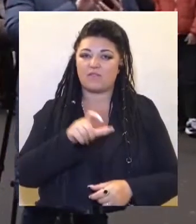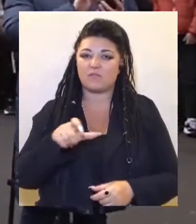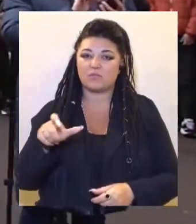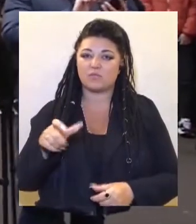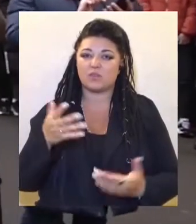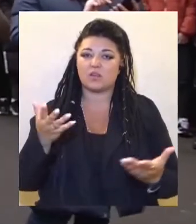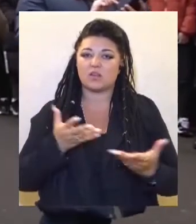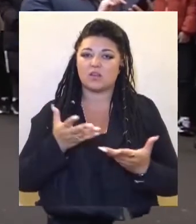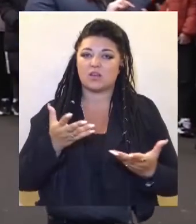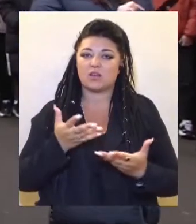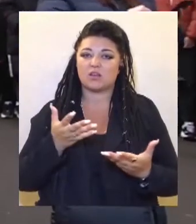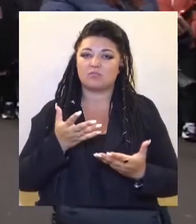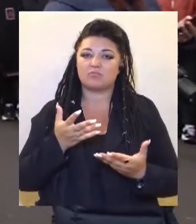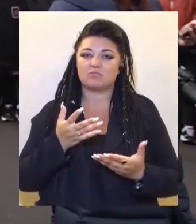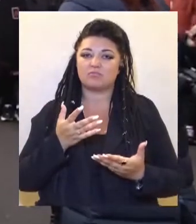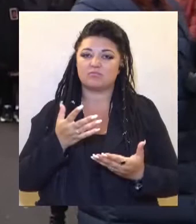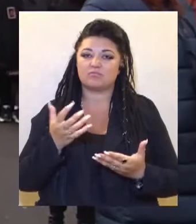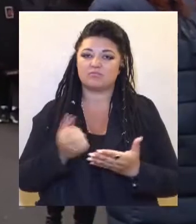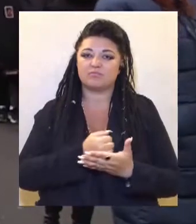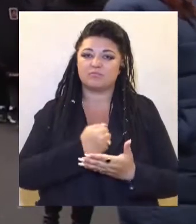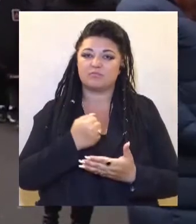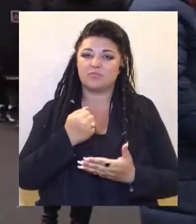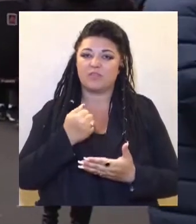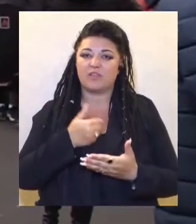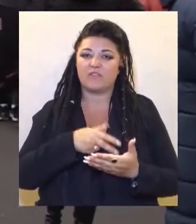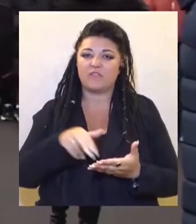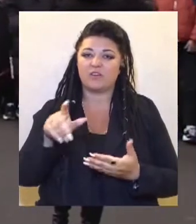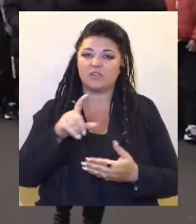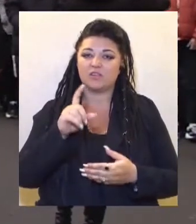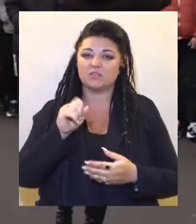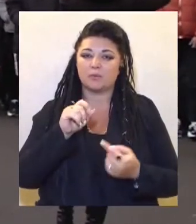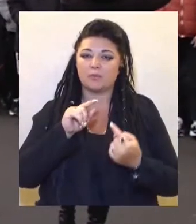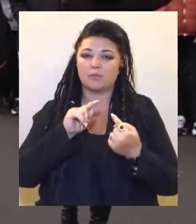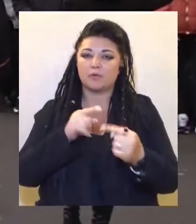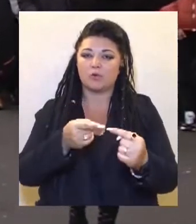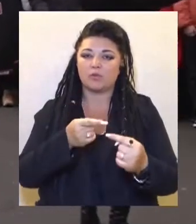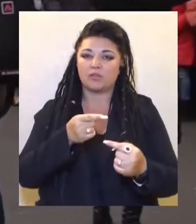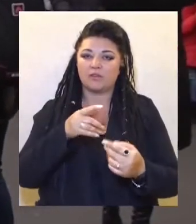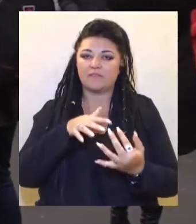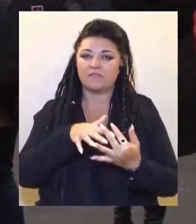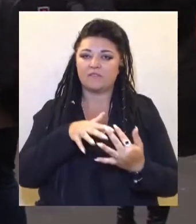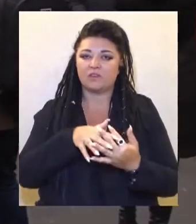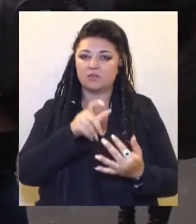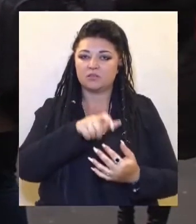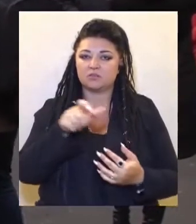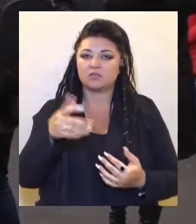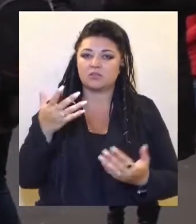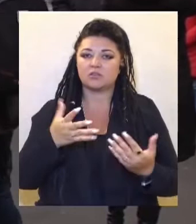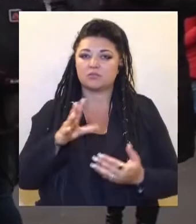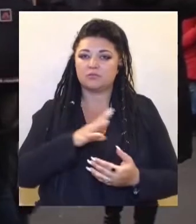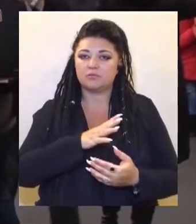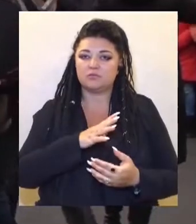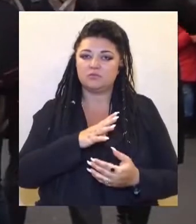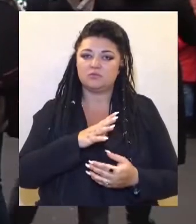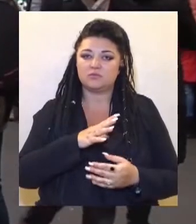вистачило сміливості вийти та проти війська, яке було численніше, більше, ніж вони. І